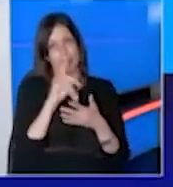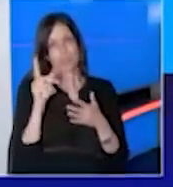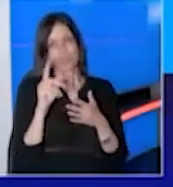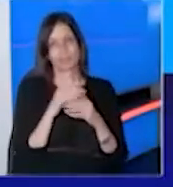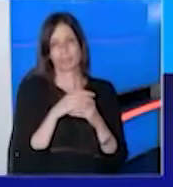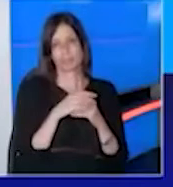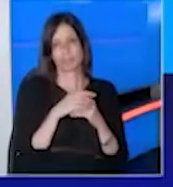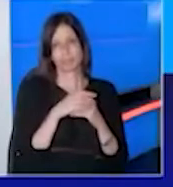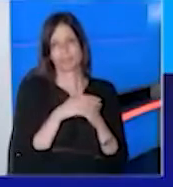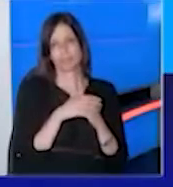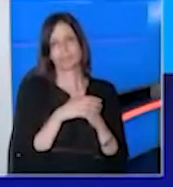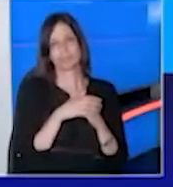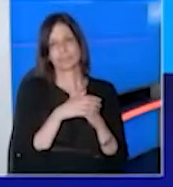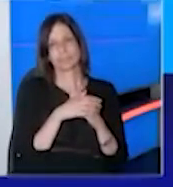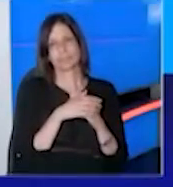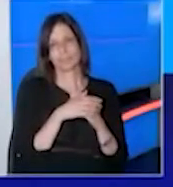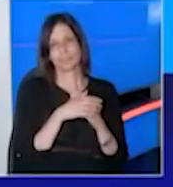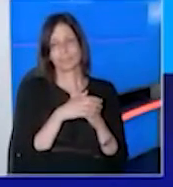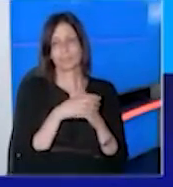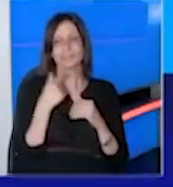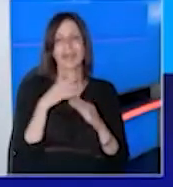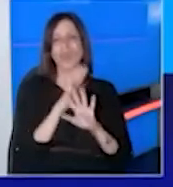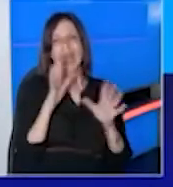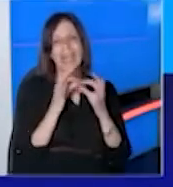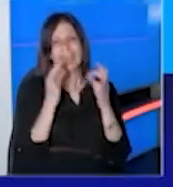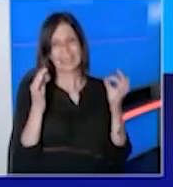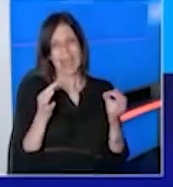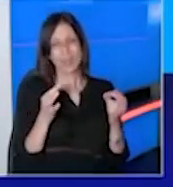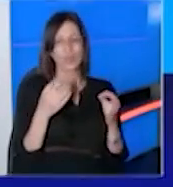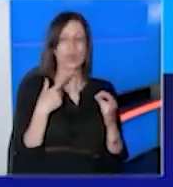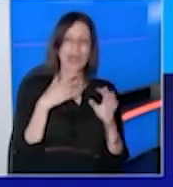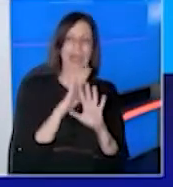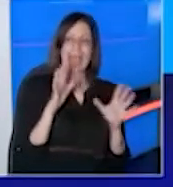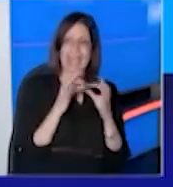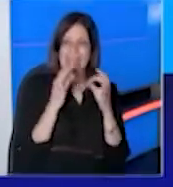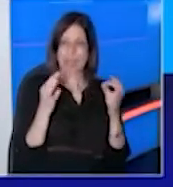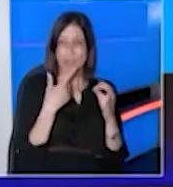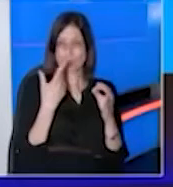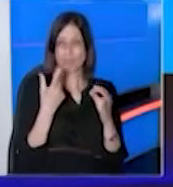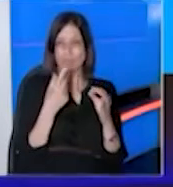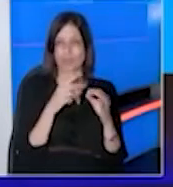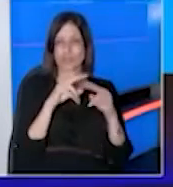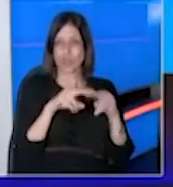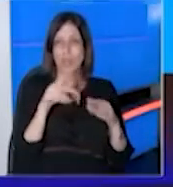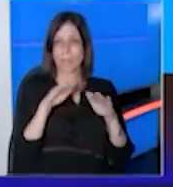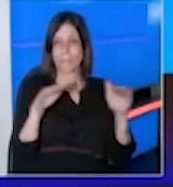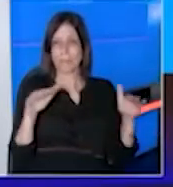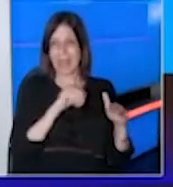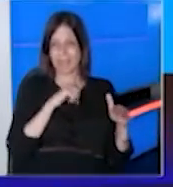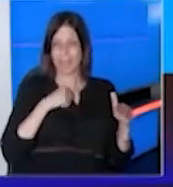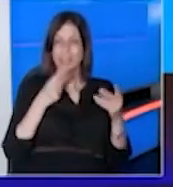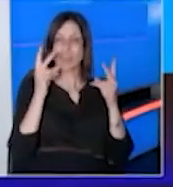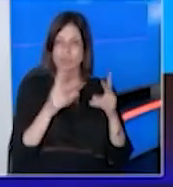אני... אוקיי. אני... אנחנו רק פתחנו. לעונג. סבבה. לעונג. אם לא ישאירו לך את הבמה לבד, ויאפשרו לנו